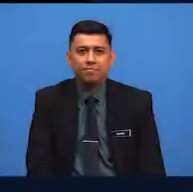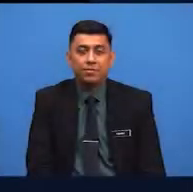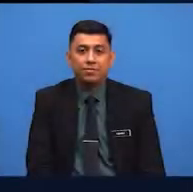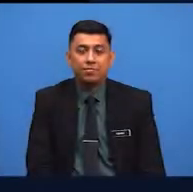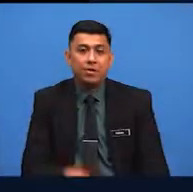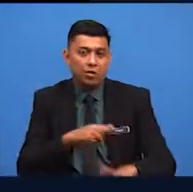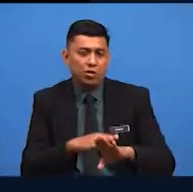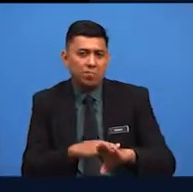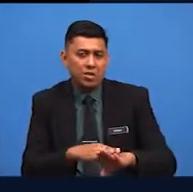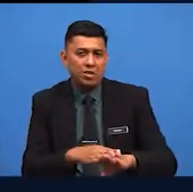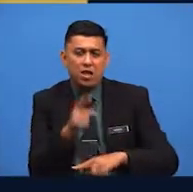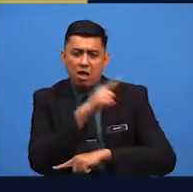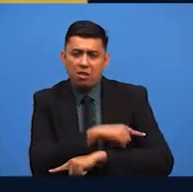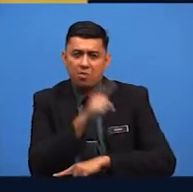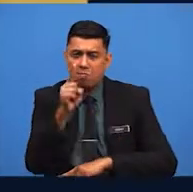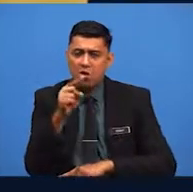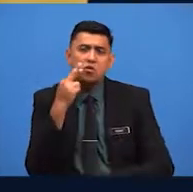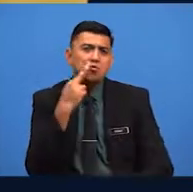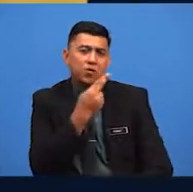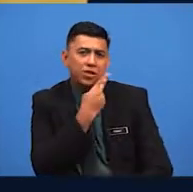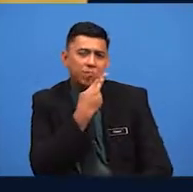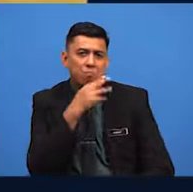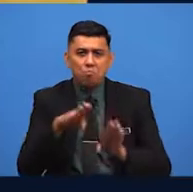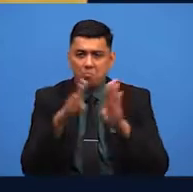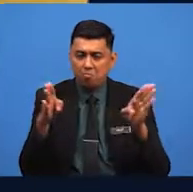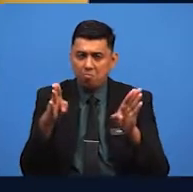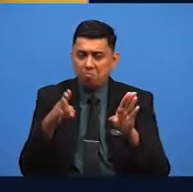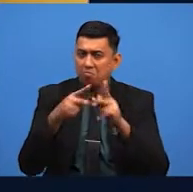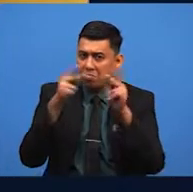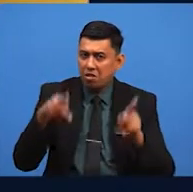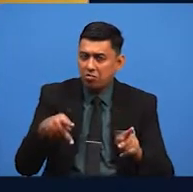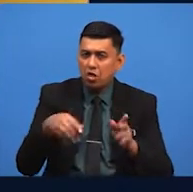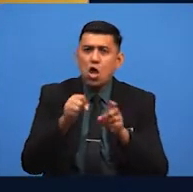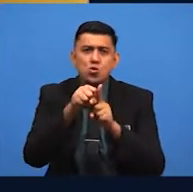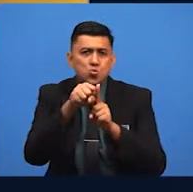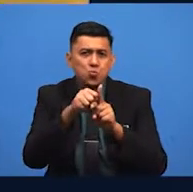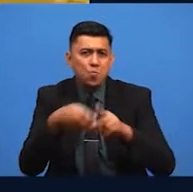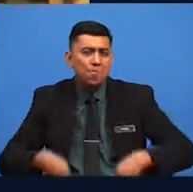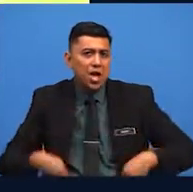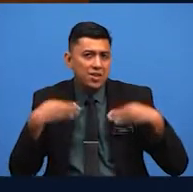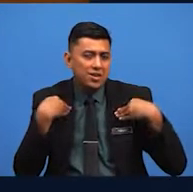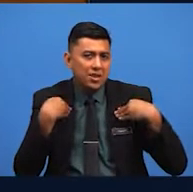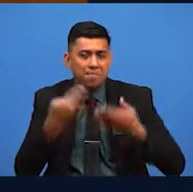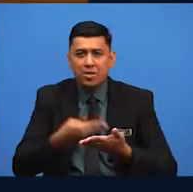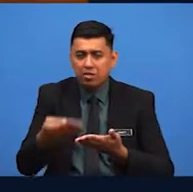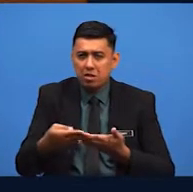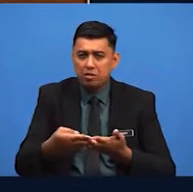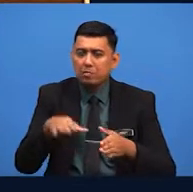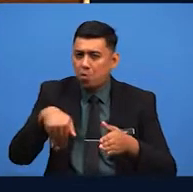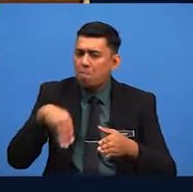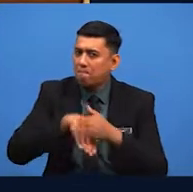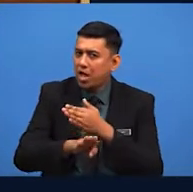Pada hari pertama restoran dibuka, seboleh-bolehnya periksa suhu badan pelanggan sebelum dia dibenarkan masuk ke